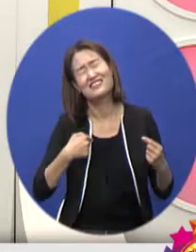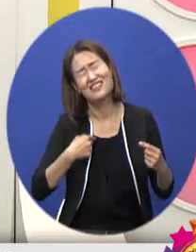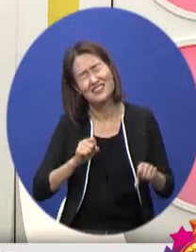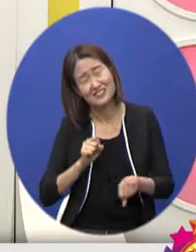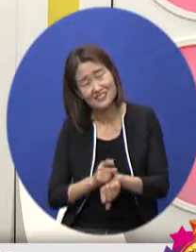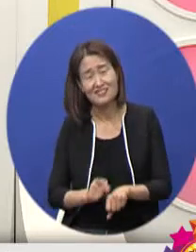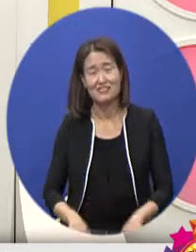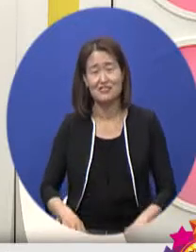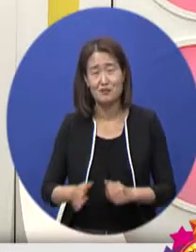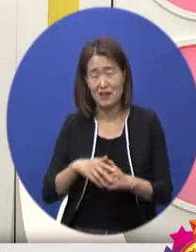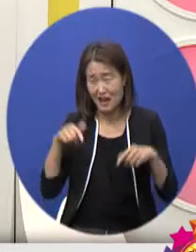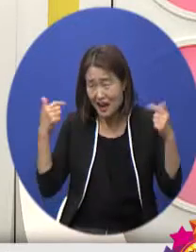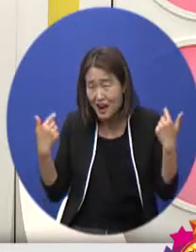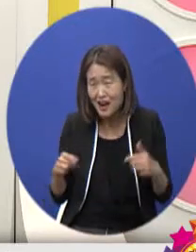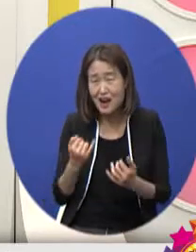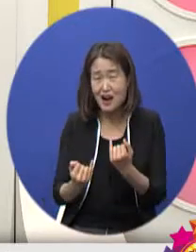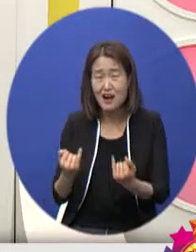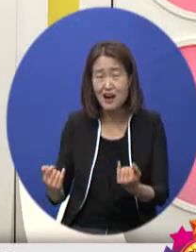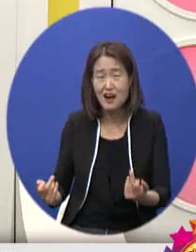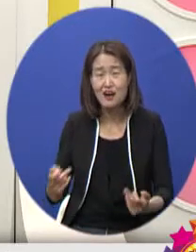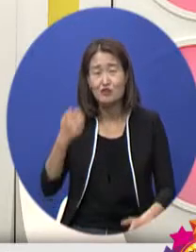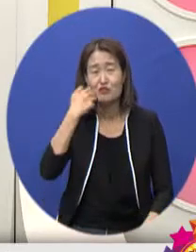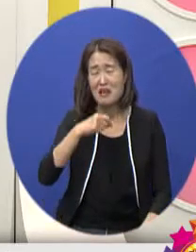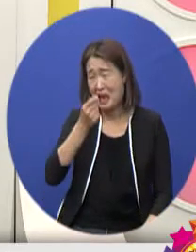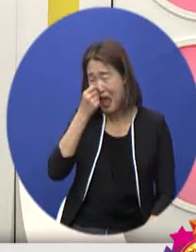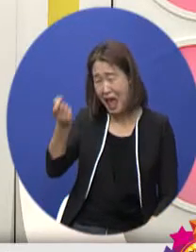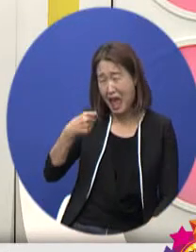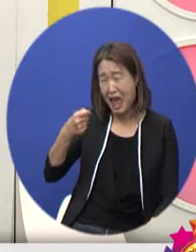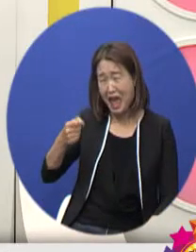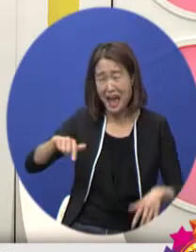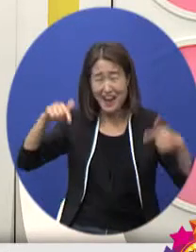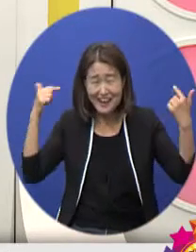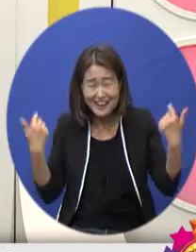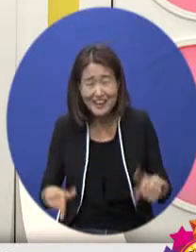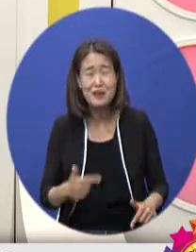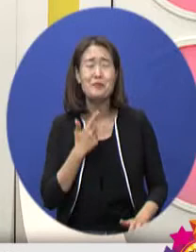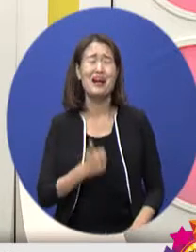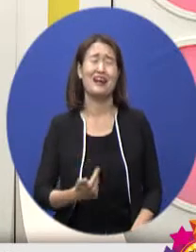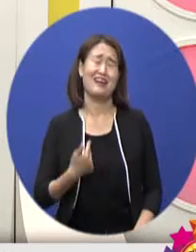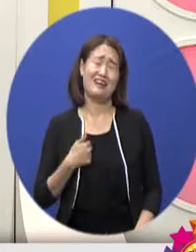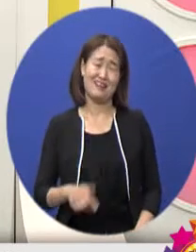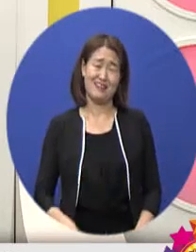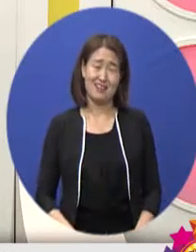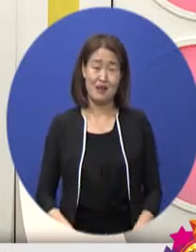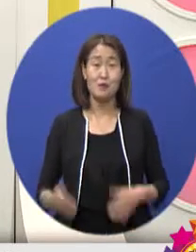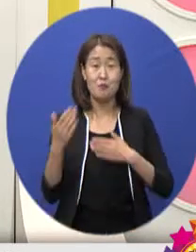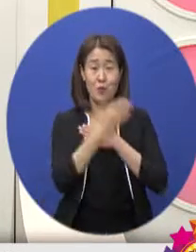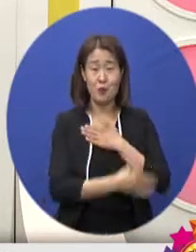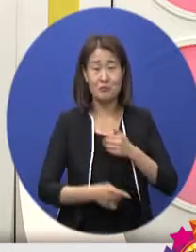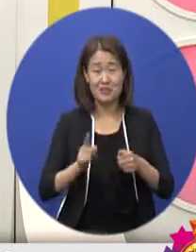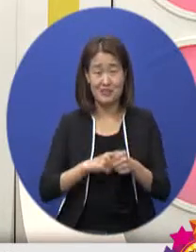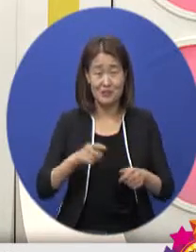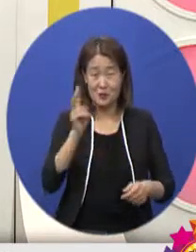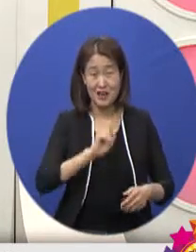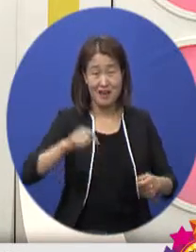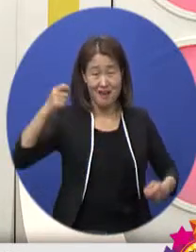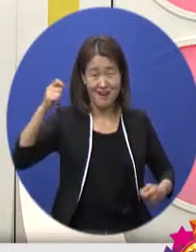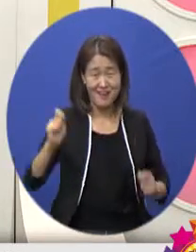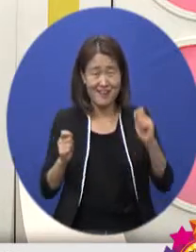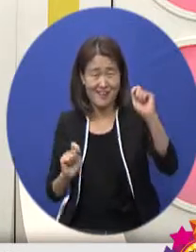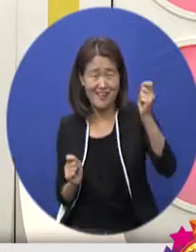그래서 동생들한테 한참, 한참 네. 저 한때는 놀림도 많이 받아요. 네. 그러니까 몸이 막 움직이니까 음악만.